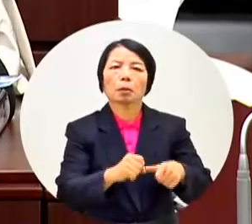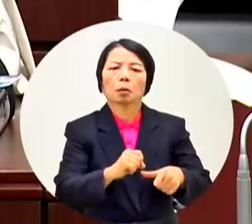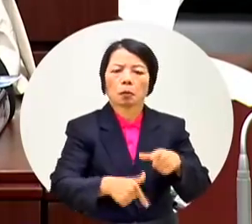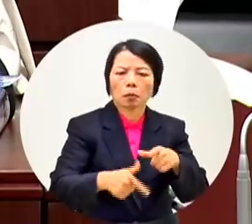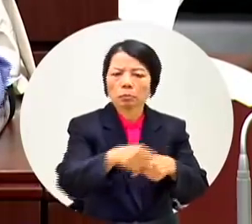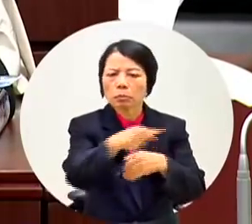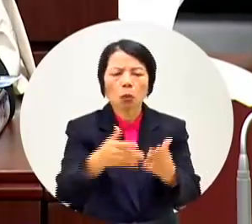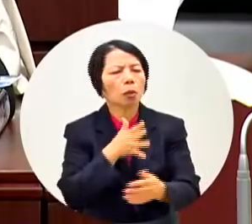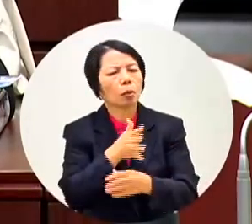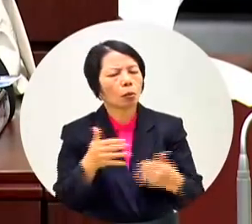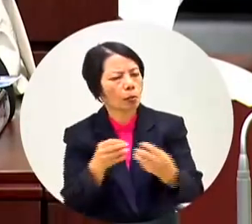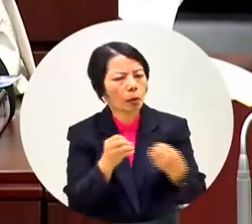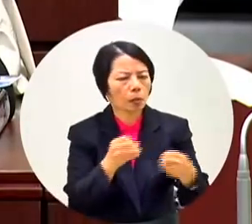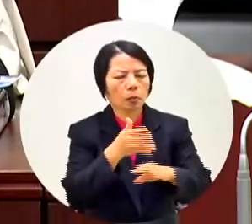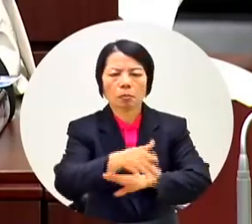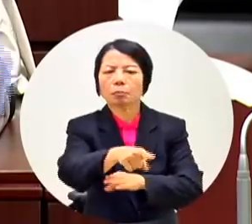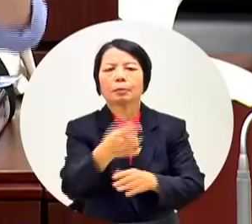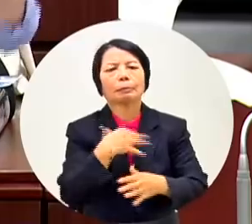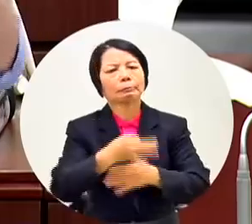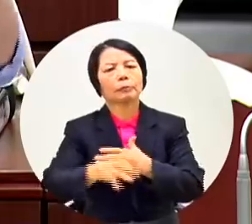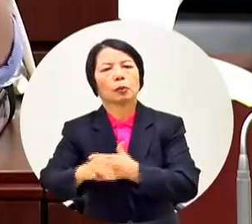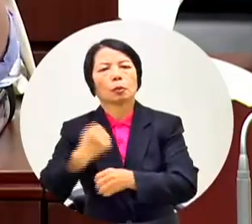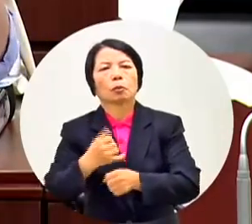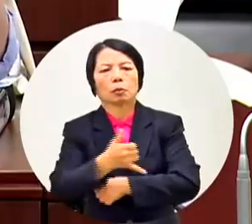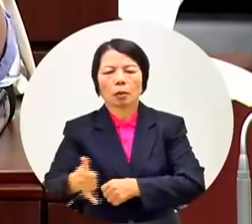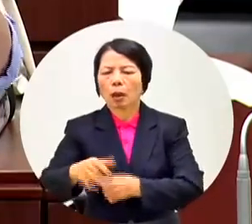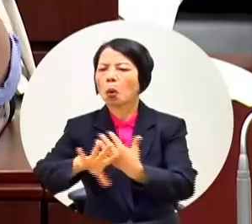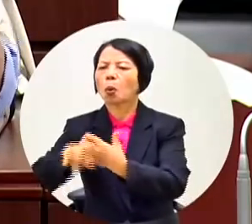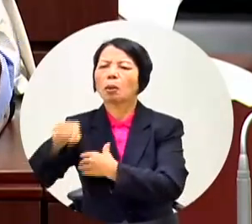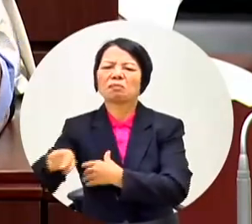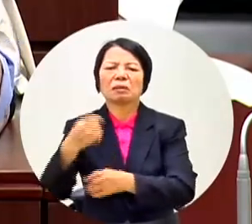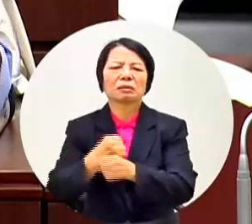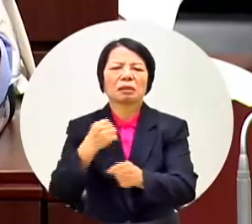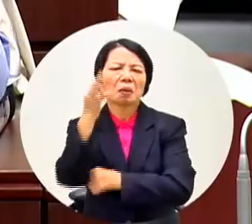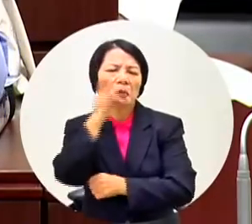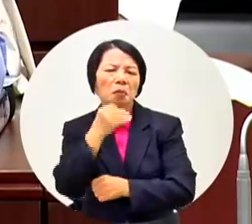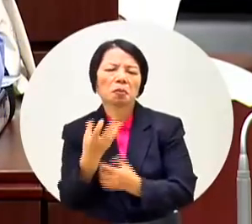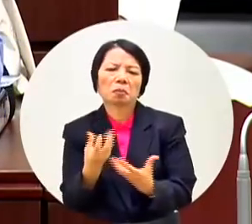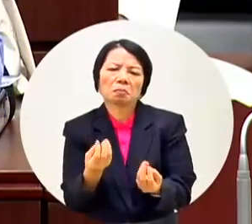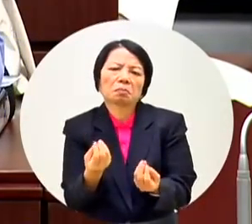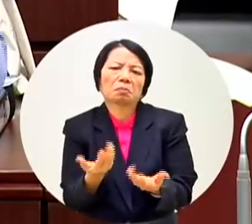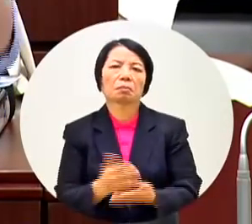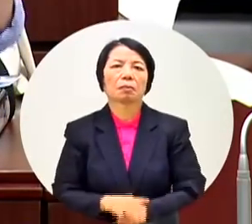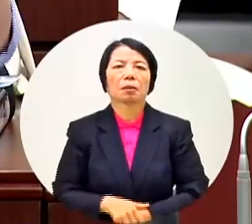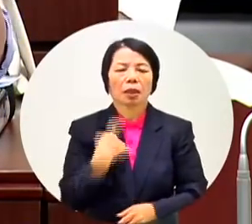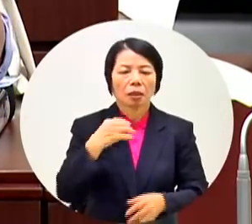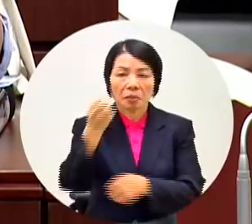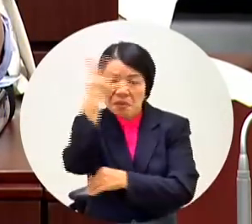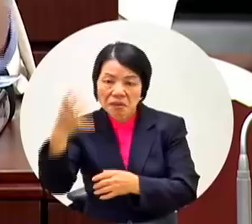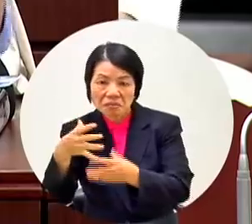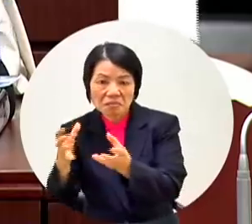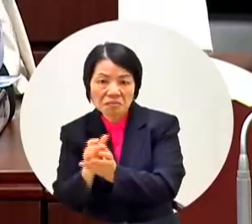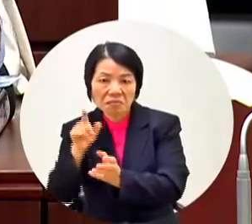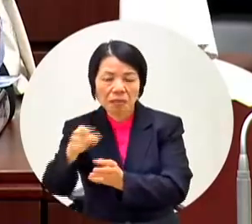年轻朋友又说找不到好工作，这就形成很大的矛盾了。一边年轻人找不到好工作，薪水不高，一边企业